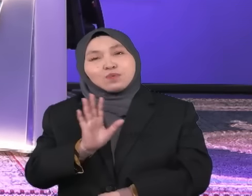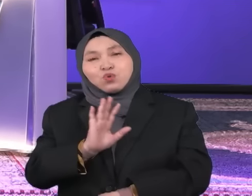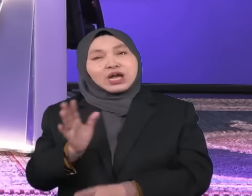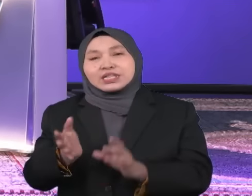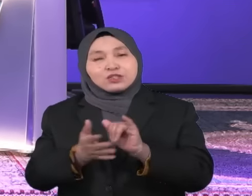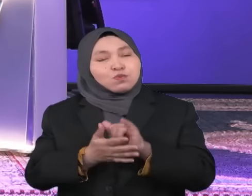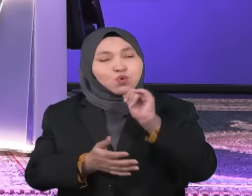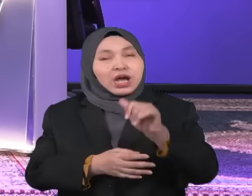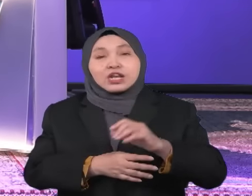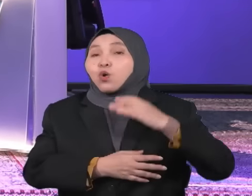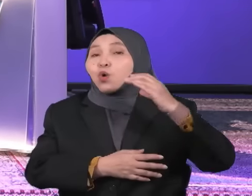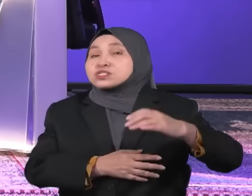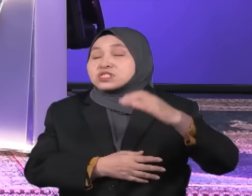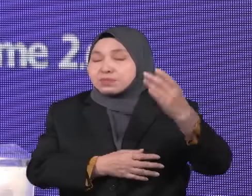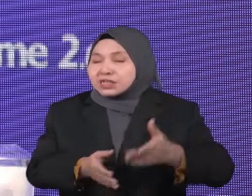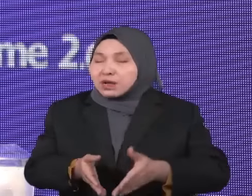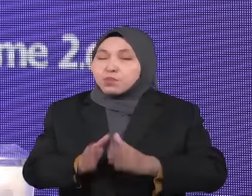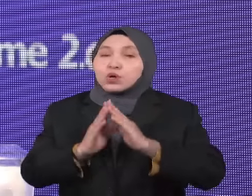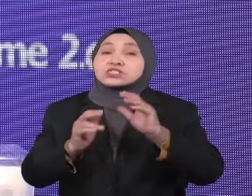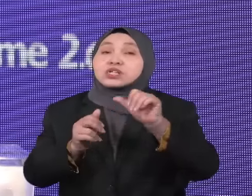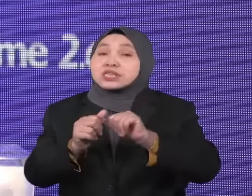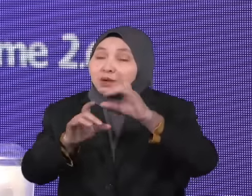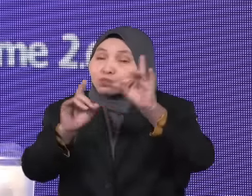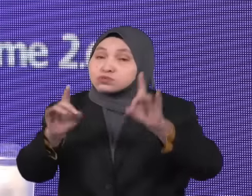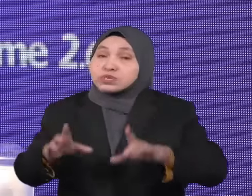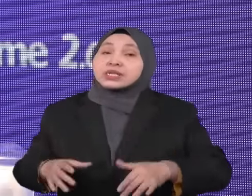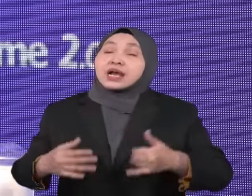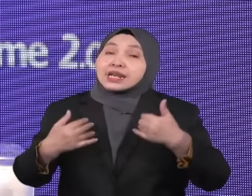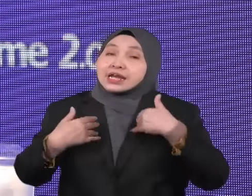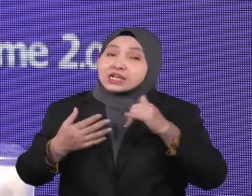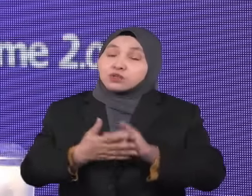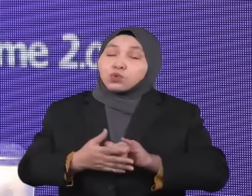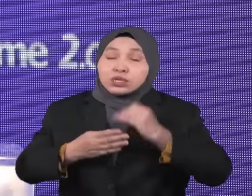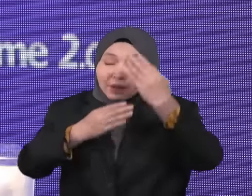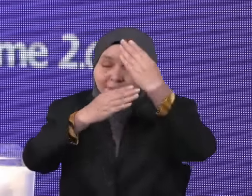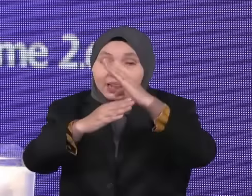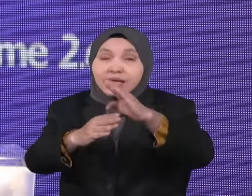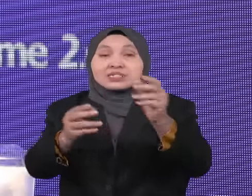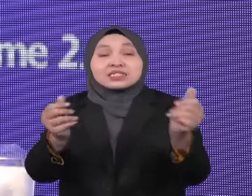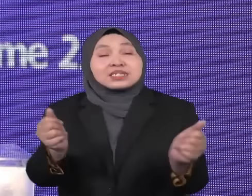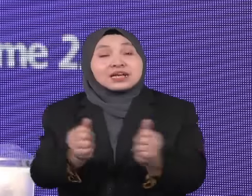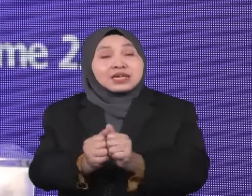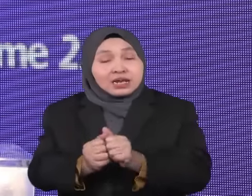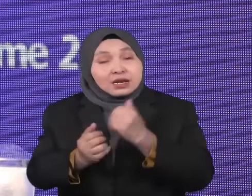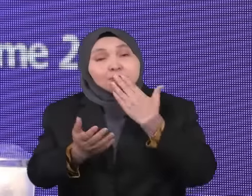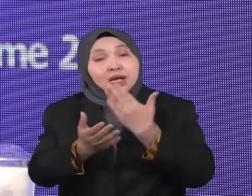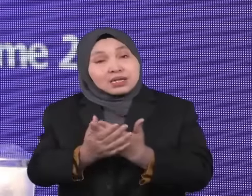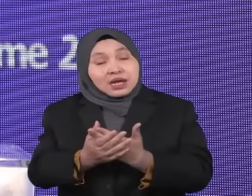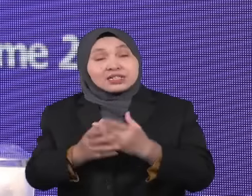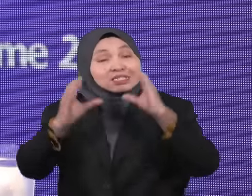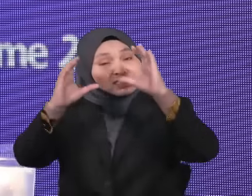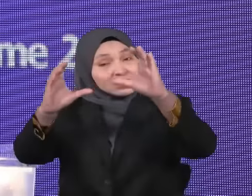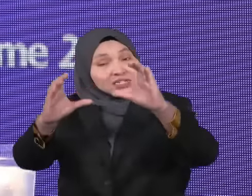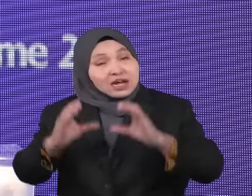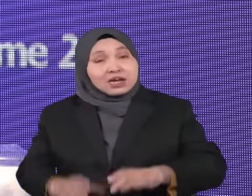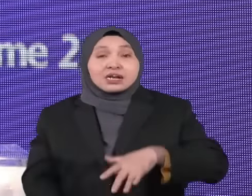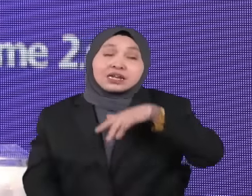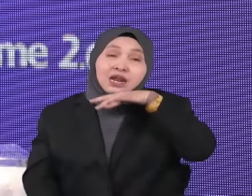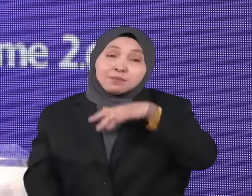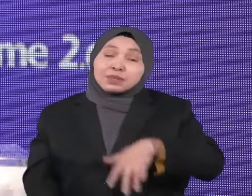tetapi kita mohon agar setiap ujian yang ada itu dibalas dengan hasanah, cara Nabi,